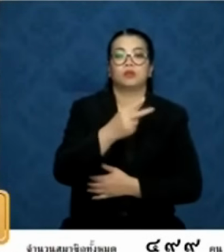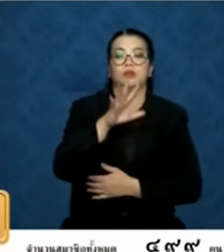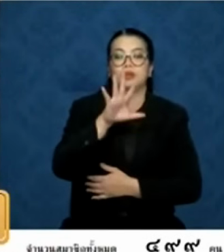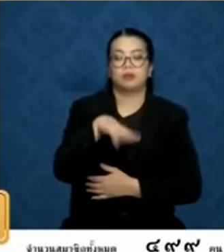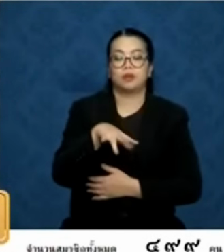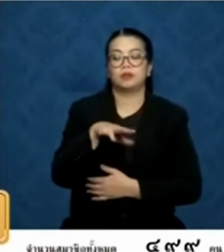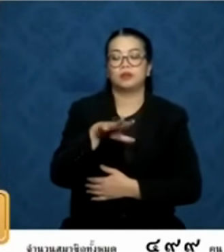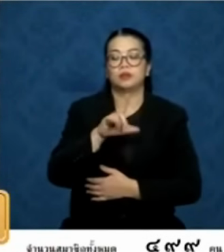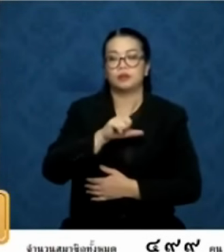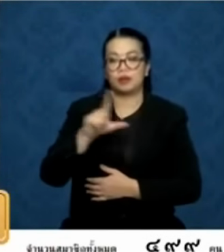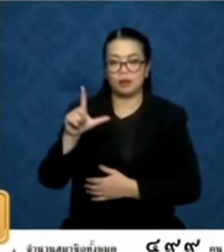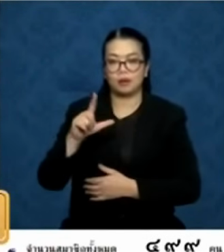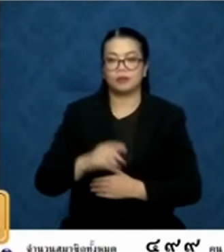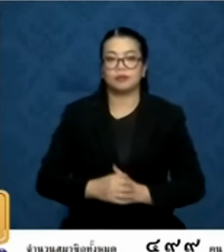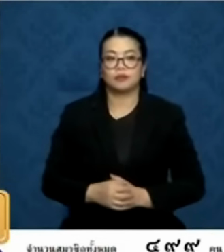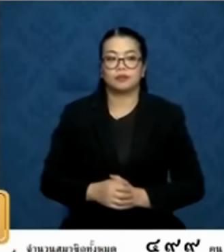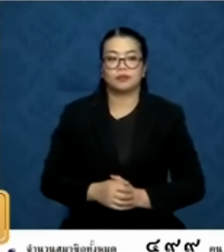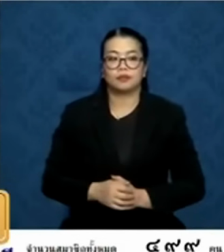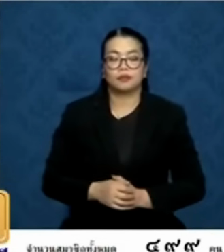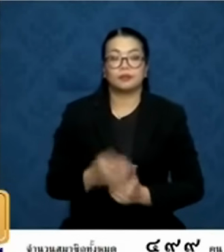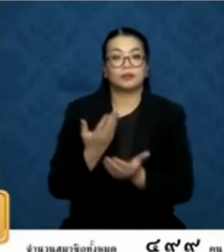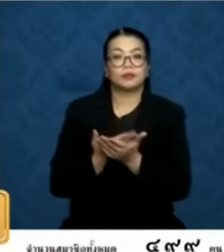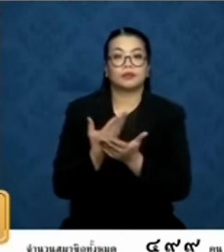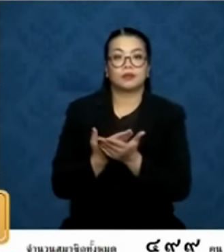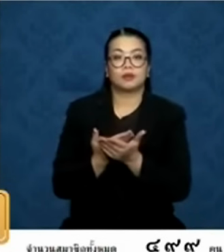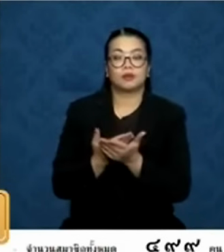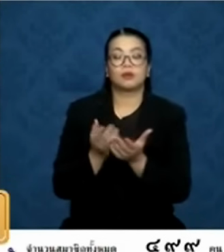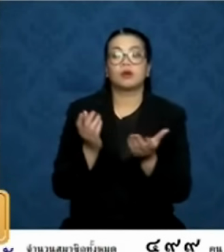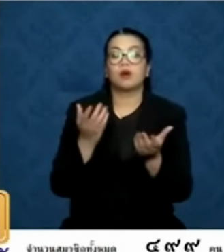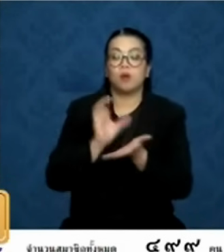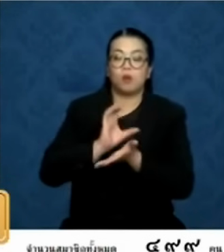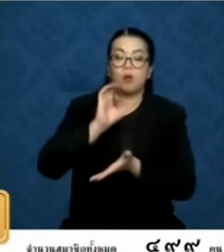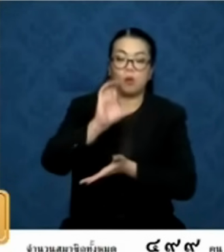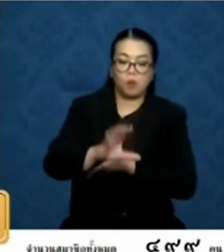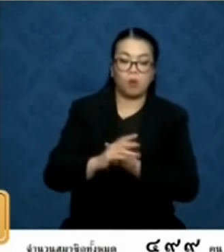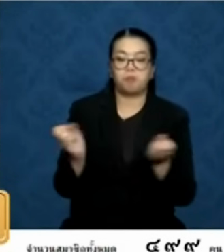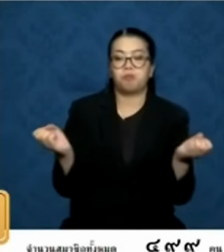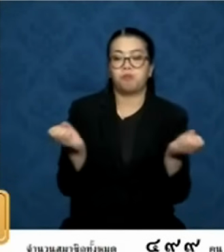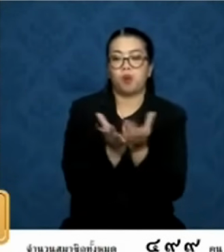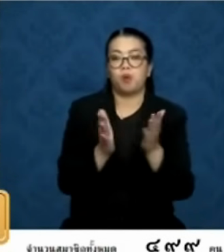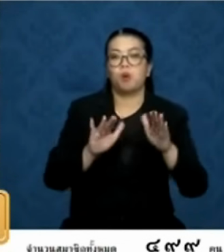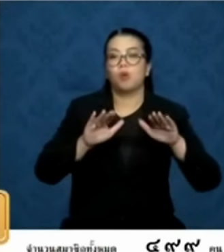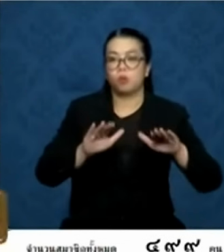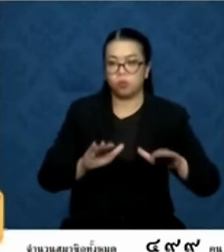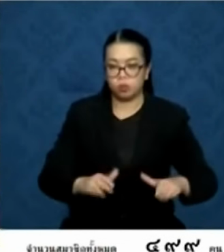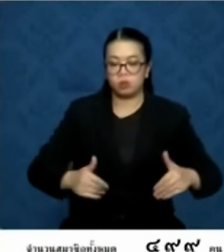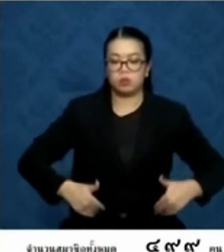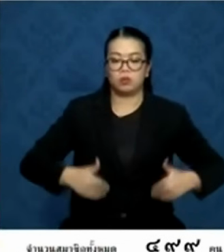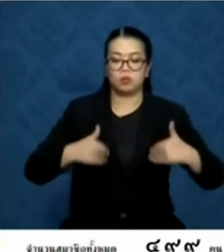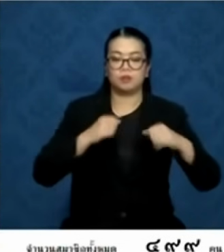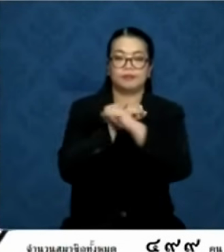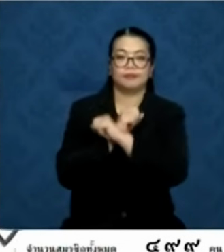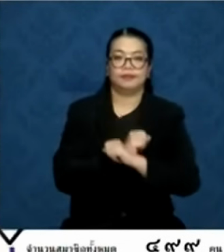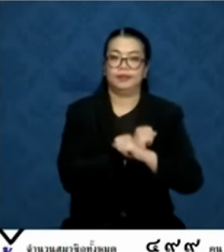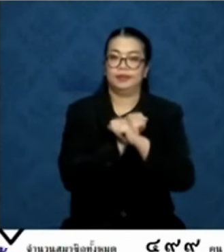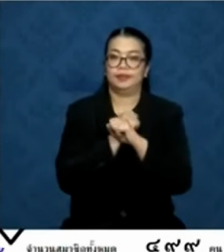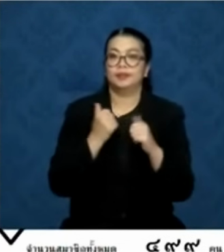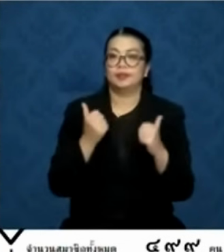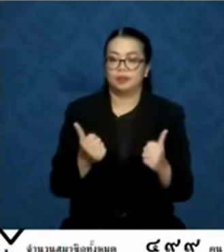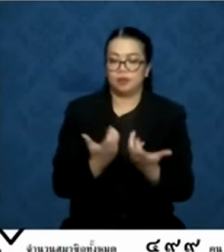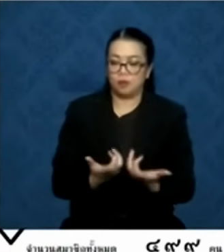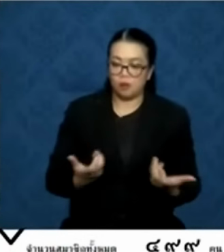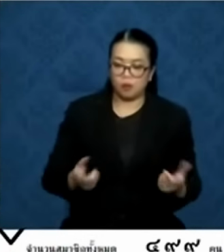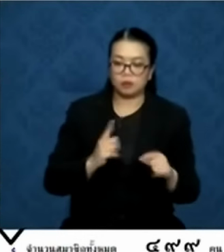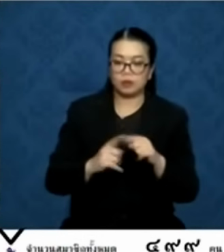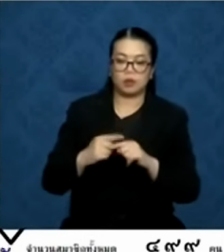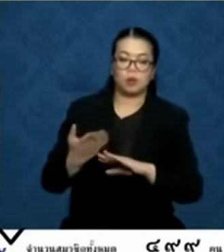21,536.1 ล้านบาทเพื่อลดความสูญเสียสร้างความปลอดภัยในชีวิตและทรัพย์สินของ